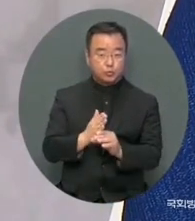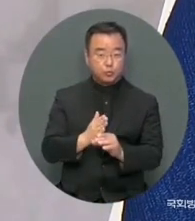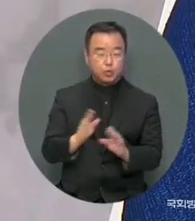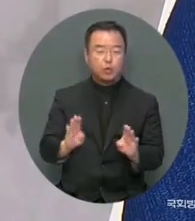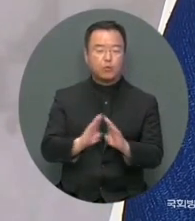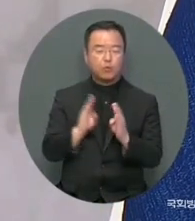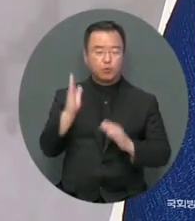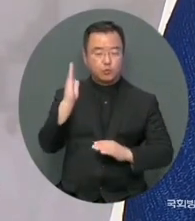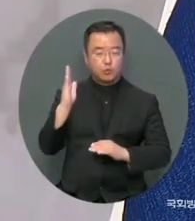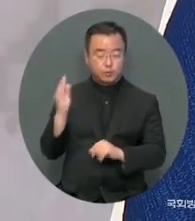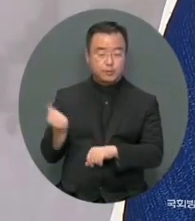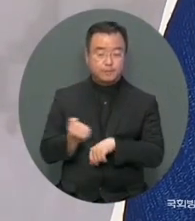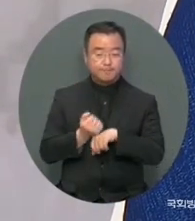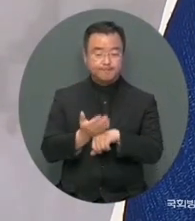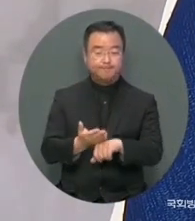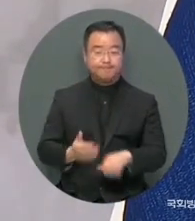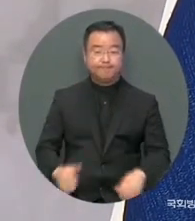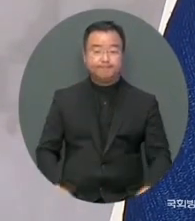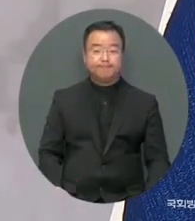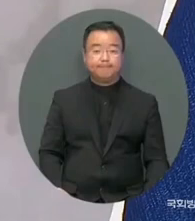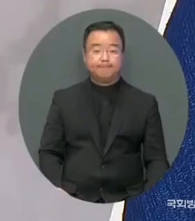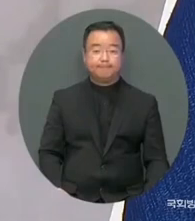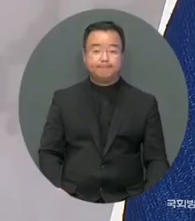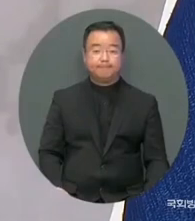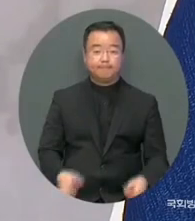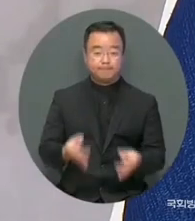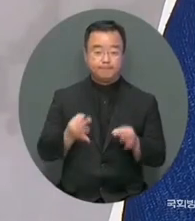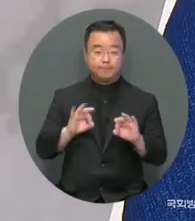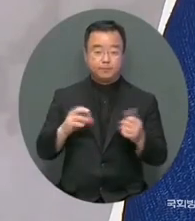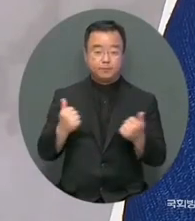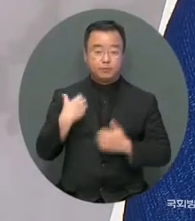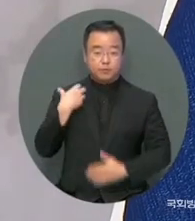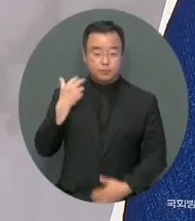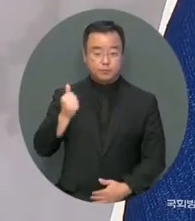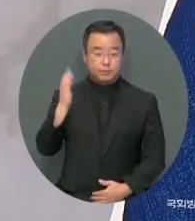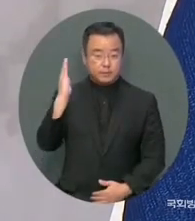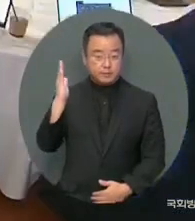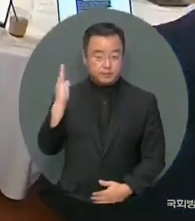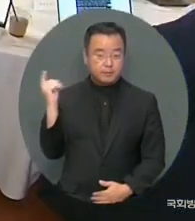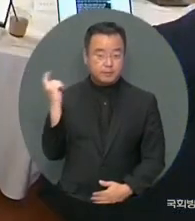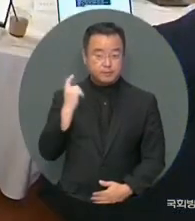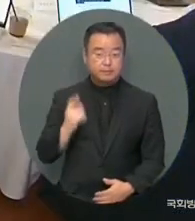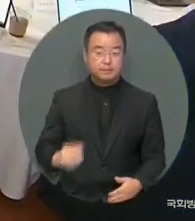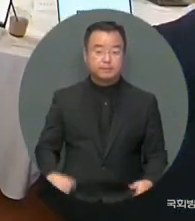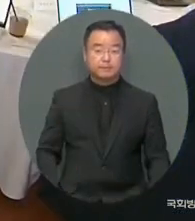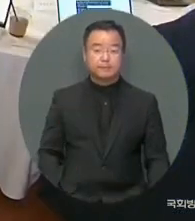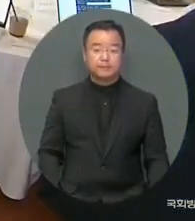생중계할 예정입니다. 먼저 김진표 의장 모두 말씀을 듣겠습니다.